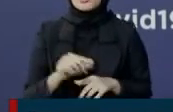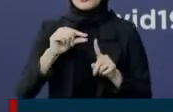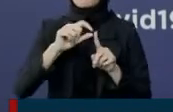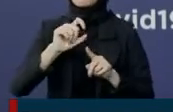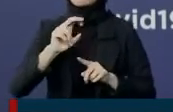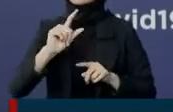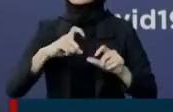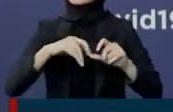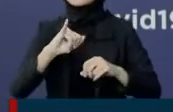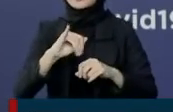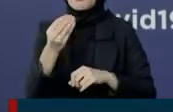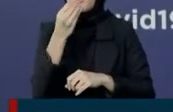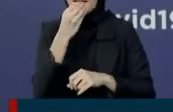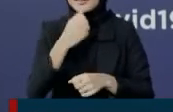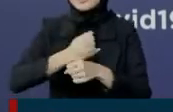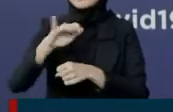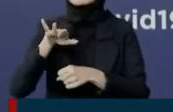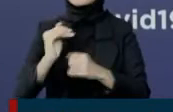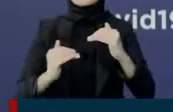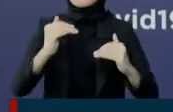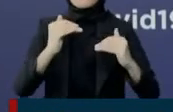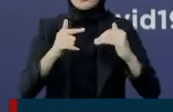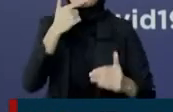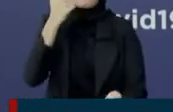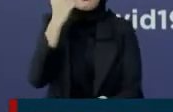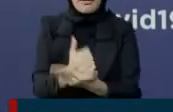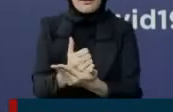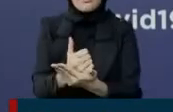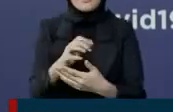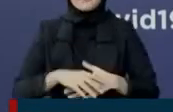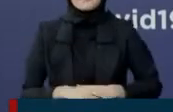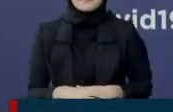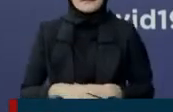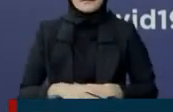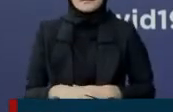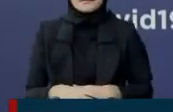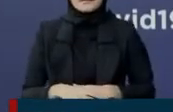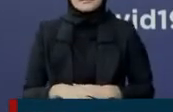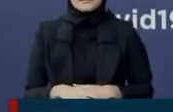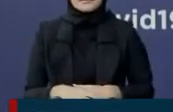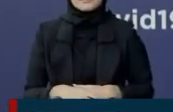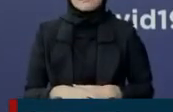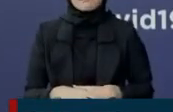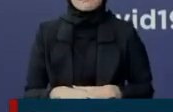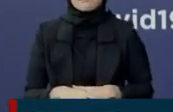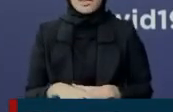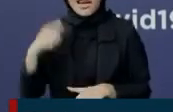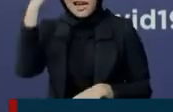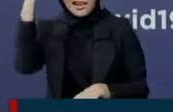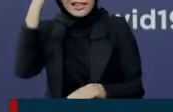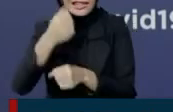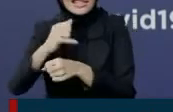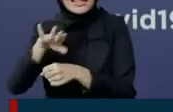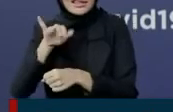juga gizi seimbang sangat membantu mereka meningkatkan sistem kekebalan tubuh pengakuan ini juga diperkuat oleh para ahli gizi yang